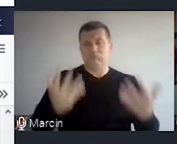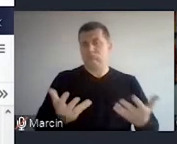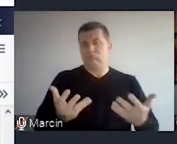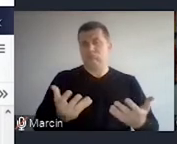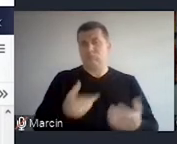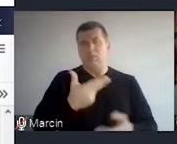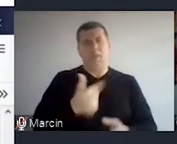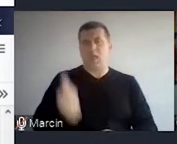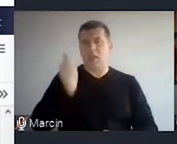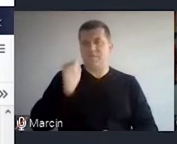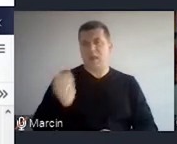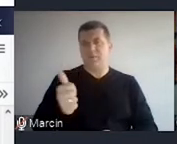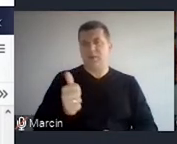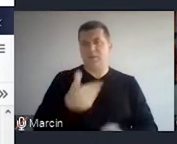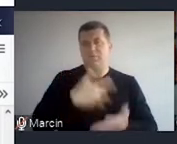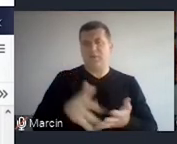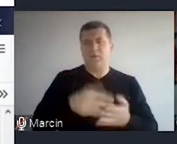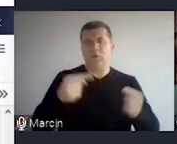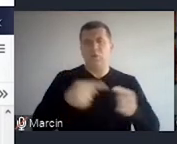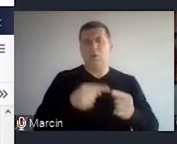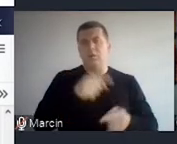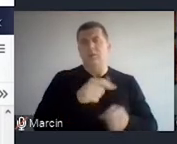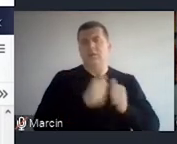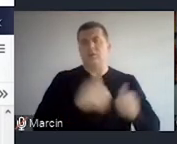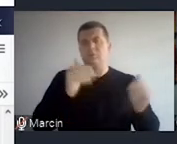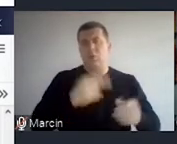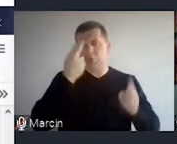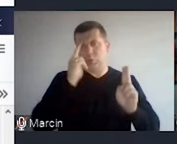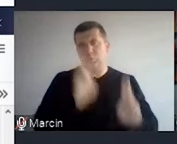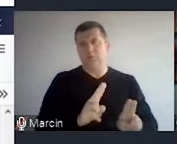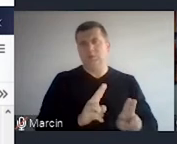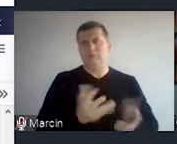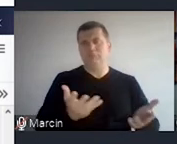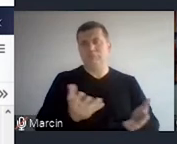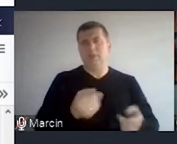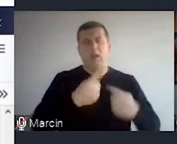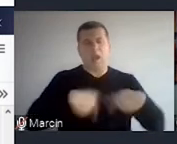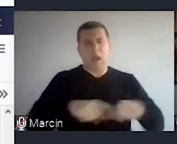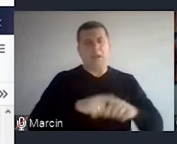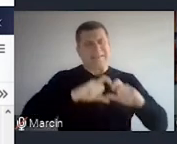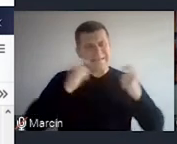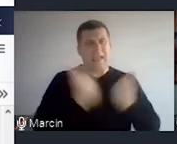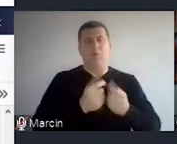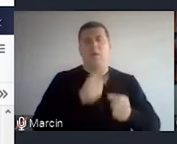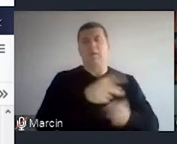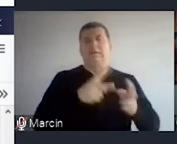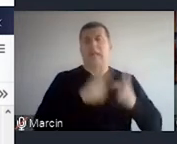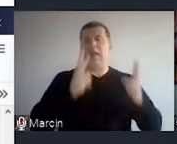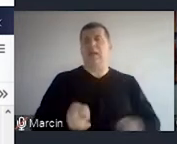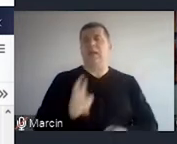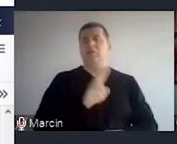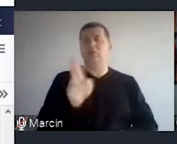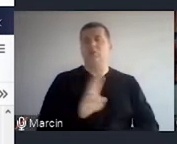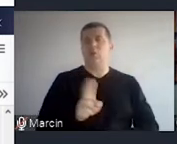za niekwalifikowalne wydatki dotyczące tego zadania może uznać. Zrealizowanie całego zakresu rzeczowego w